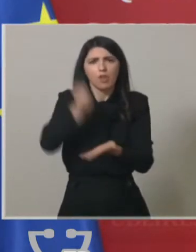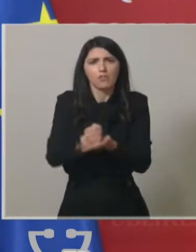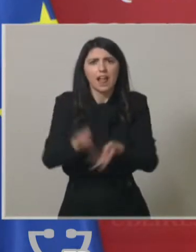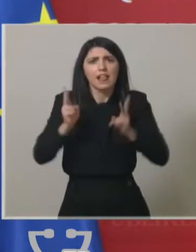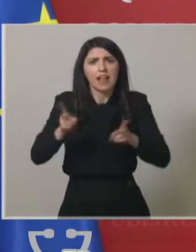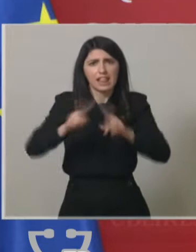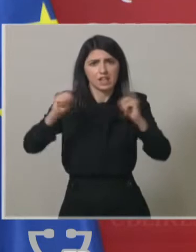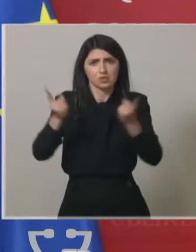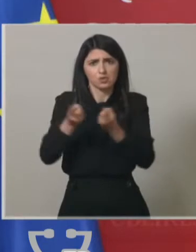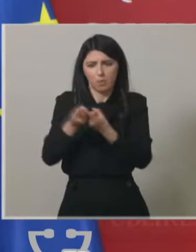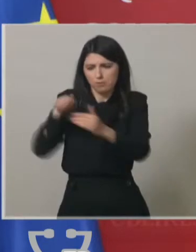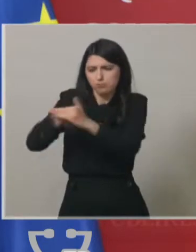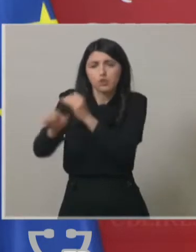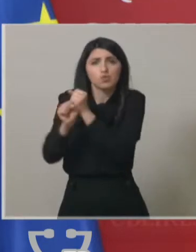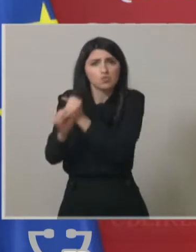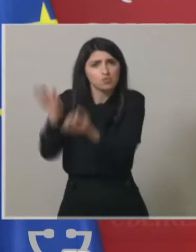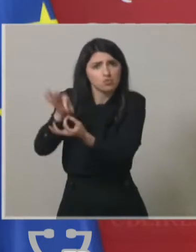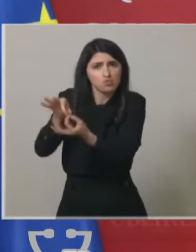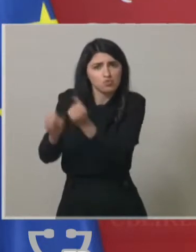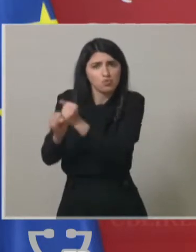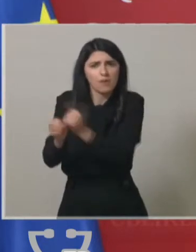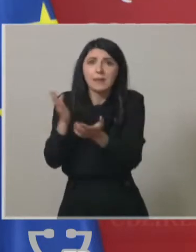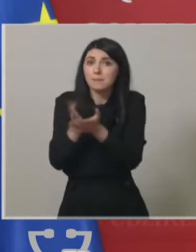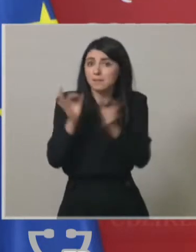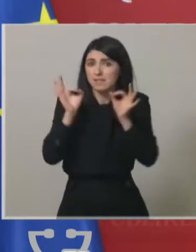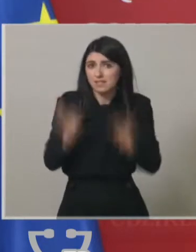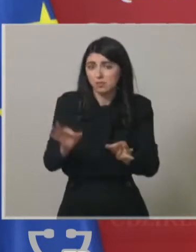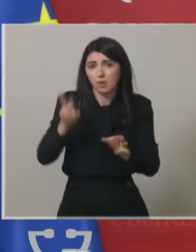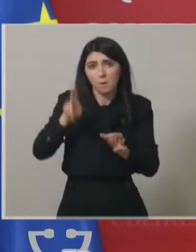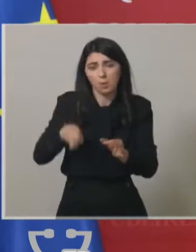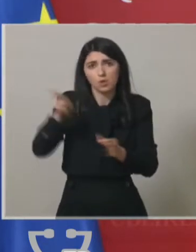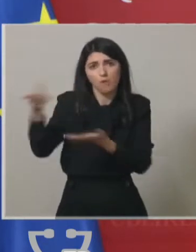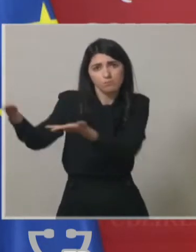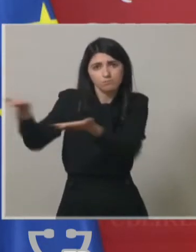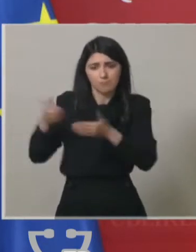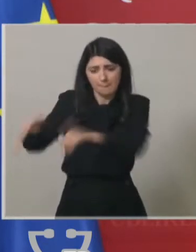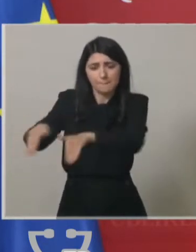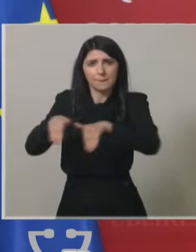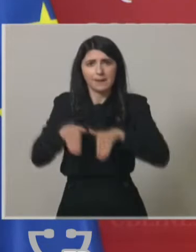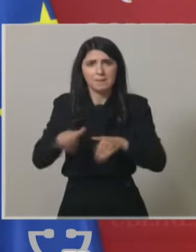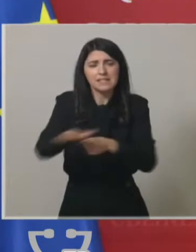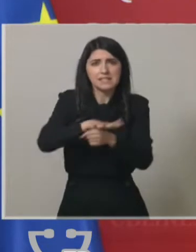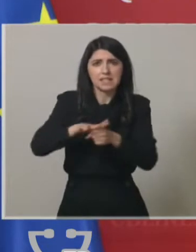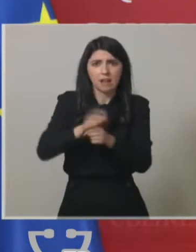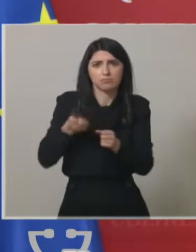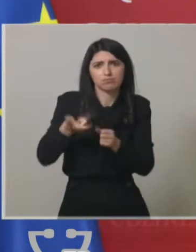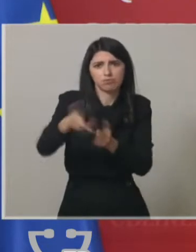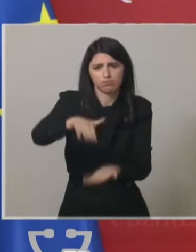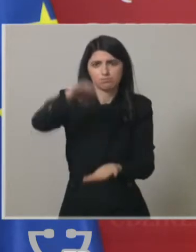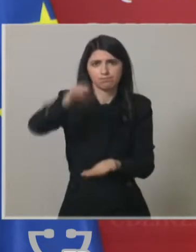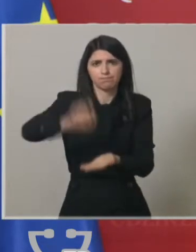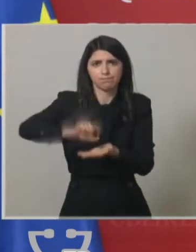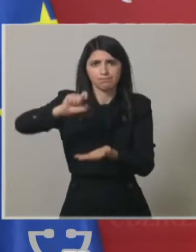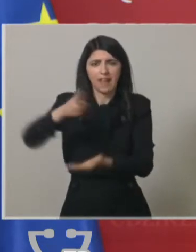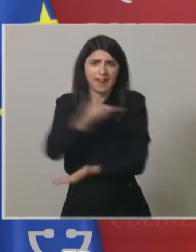соби за чување, со цел да бидеме сигурни дека може да се прими и складира целата количина на